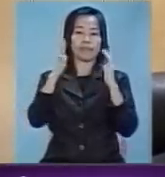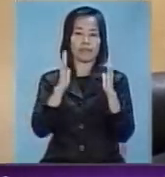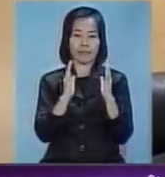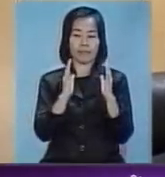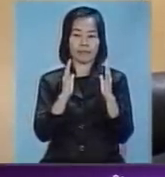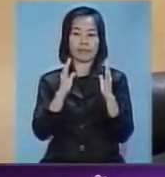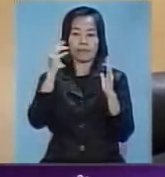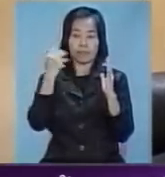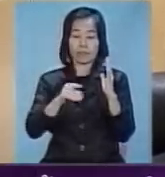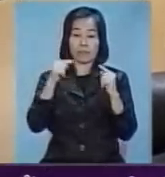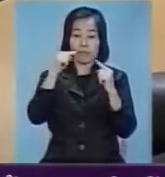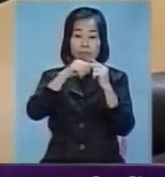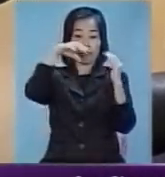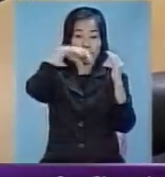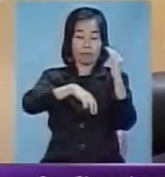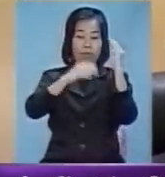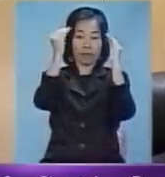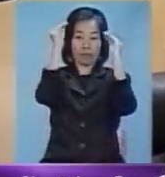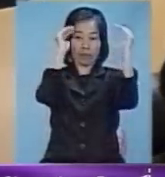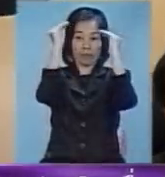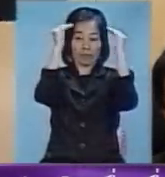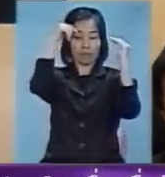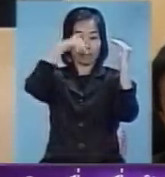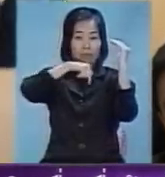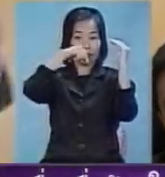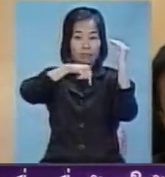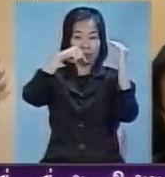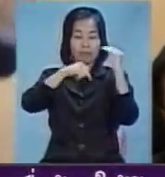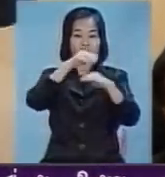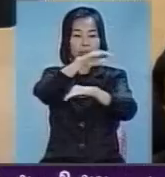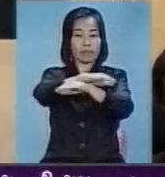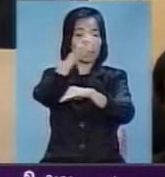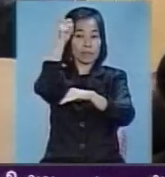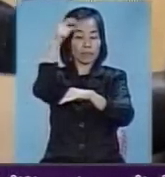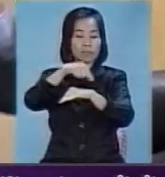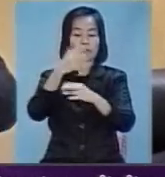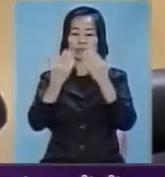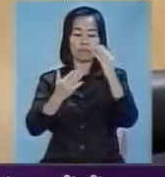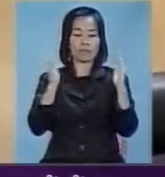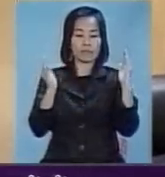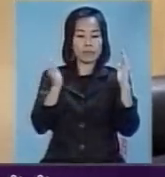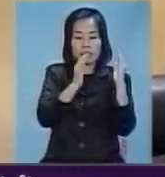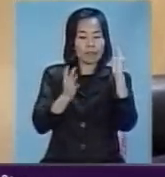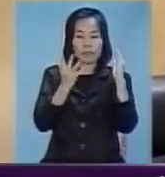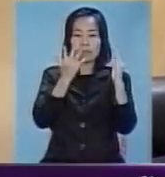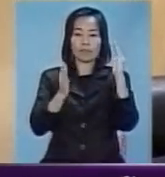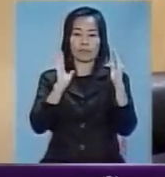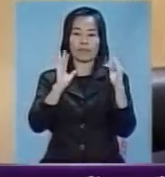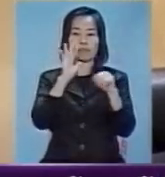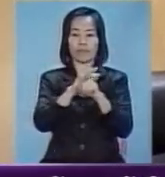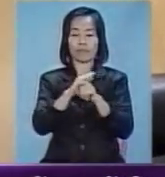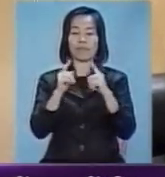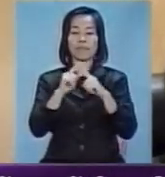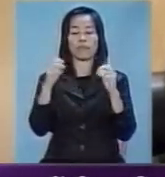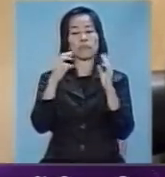่นที่อนุษาวรีประชาที่ประตาย สี่แ่ข้อครัว ได้ตรไหนก็หยุดอยตรนั้นแต่ประ